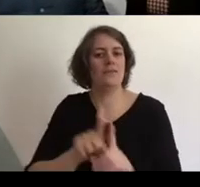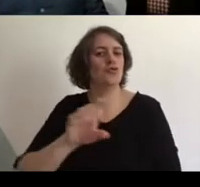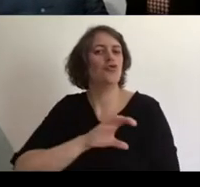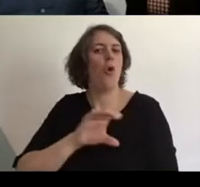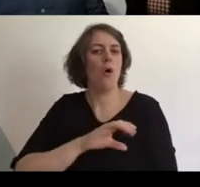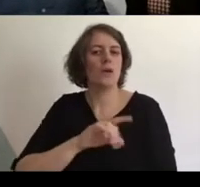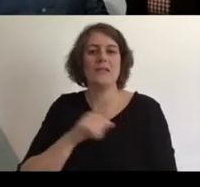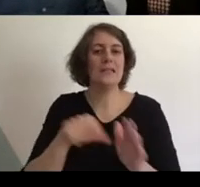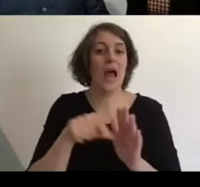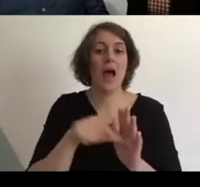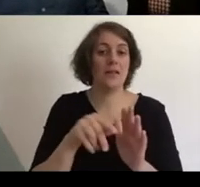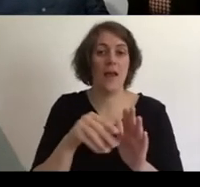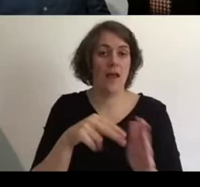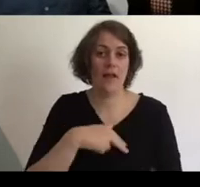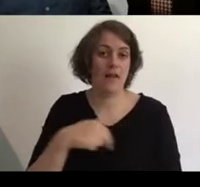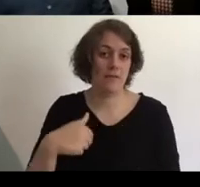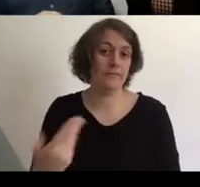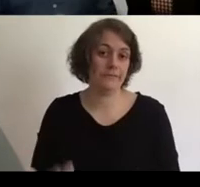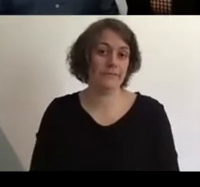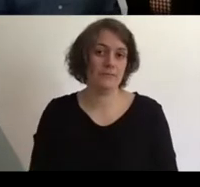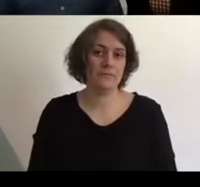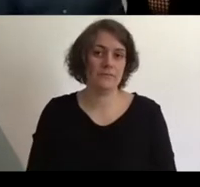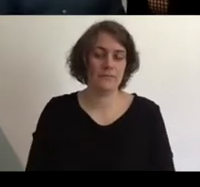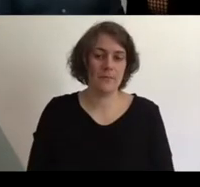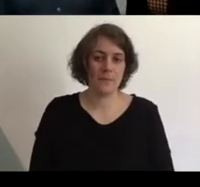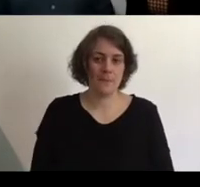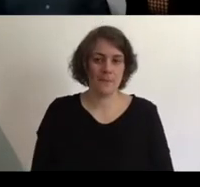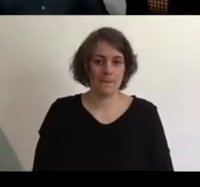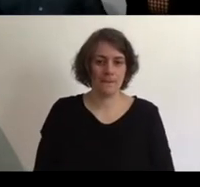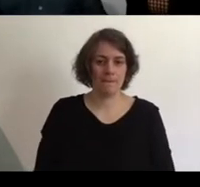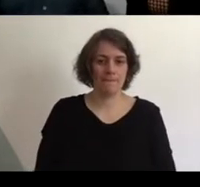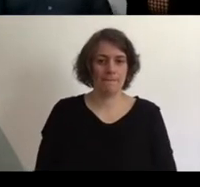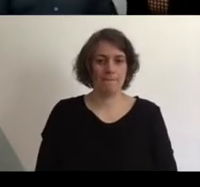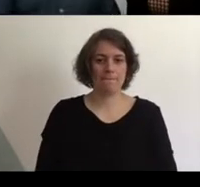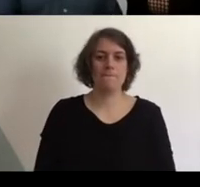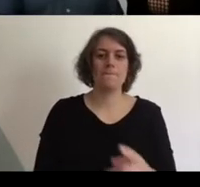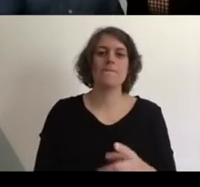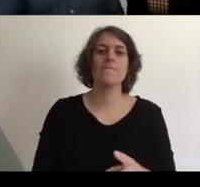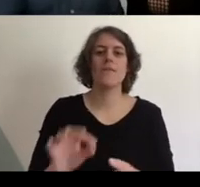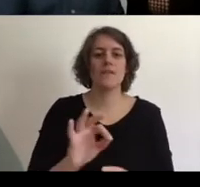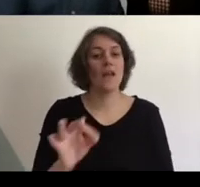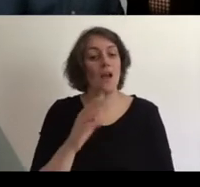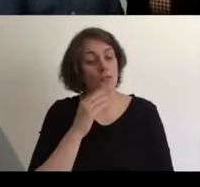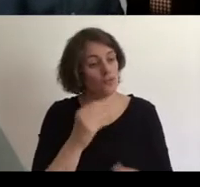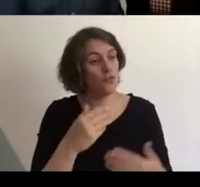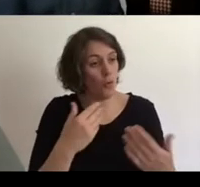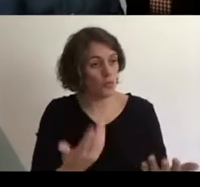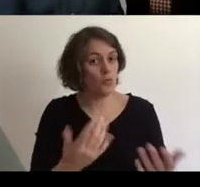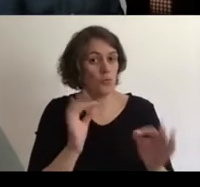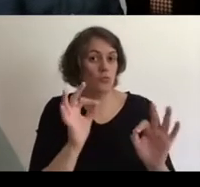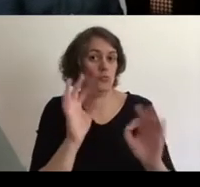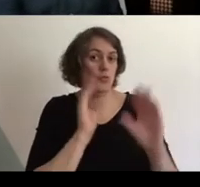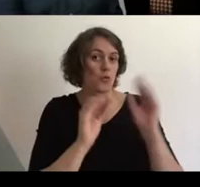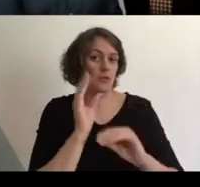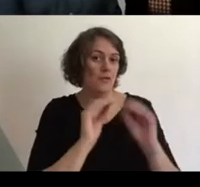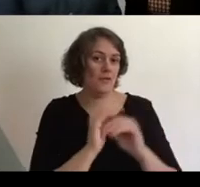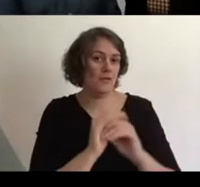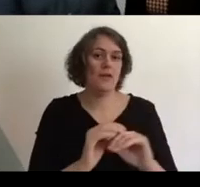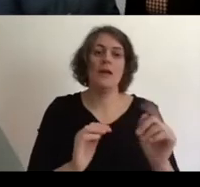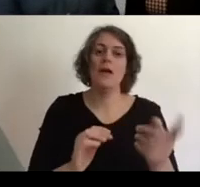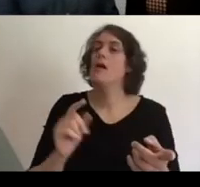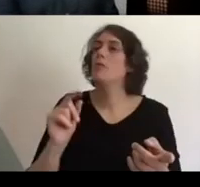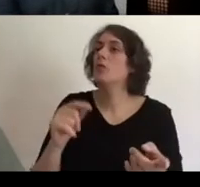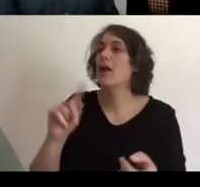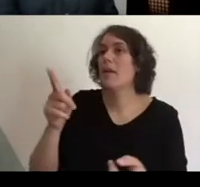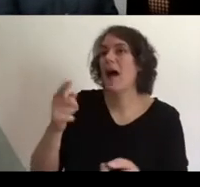Wunderbar. Voll ja. Schön, dass es dann doch auch noch eine positive Erfahrung gab. Ja, wobei die Quote natürlich 1 zu 180